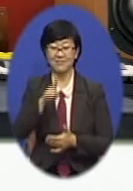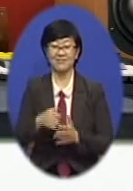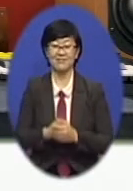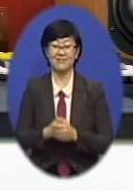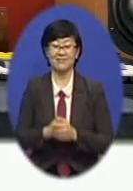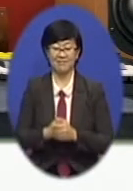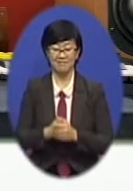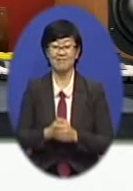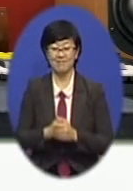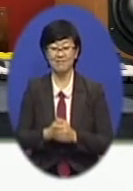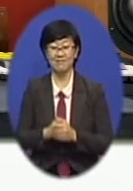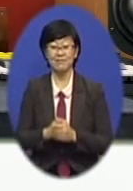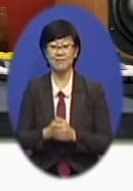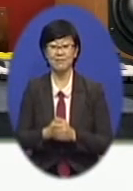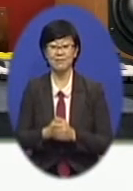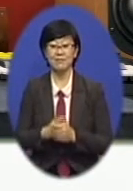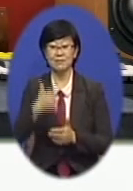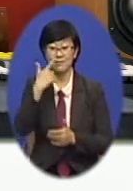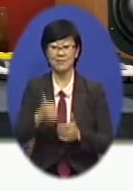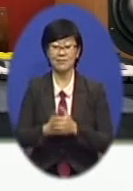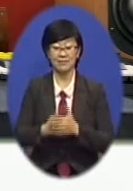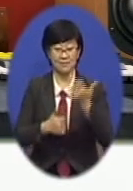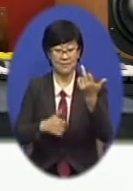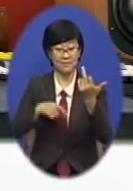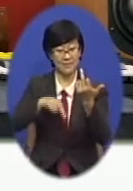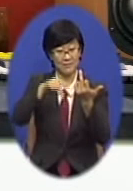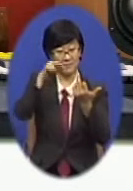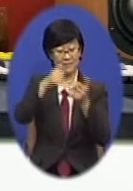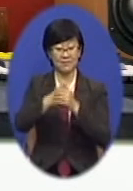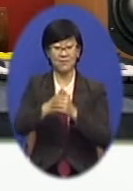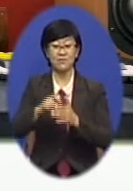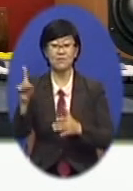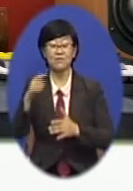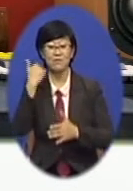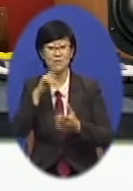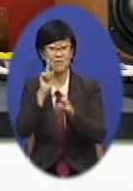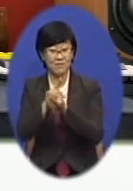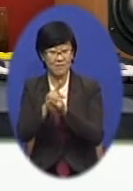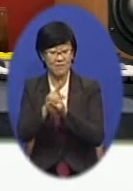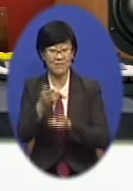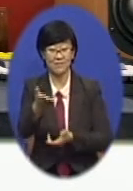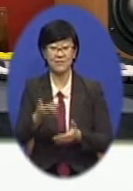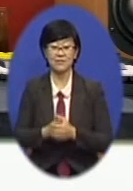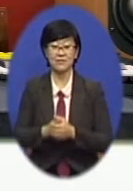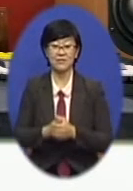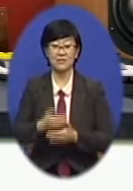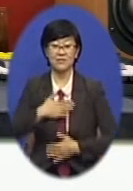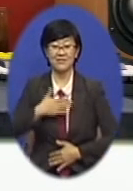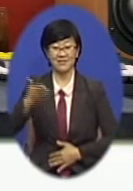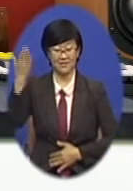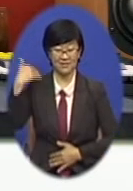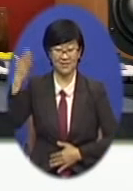그냥 단풍이 예. 그냥 듬뿍. 근데 우리 아버님은 예. 그 산에 다니시면. 어떤 분들과 함께 다니시나요? 아, 제가 옛날에